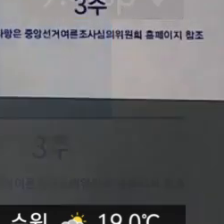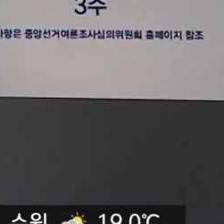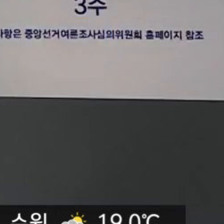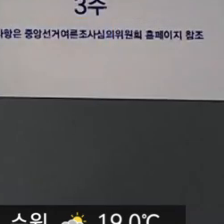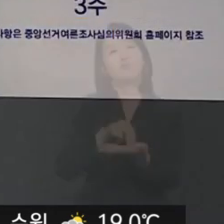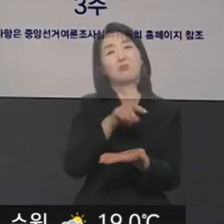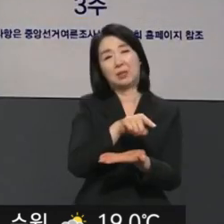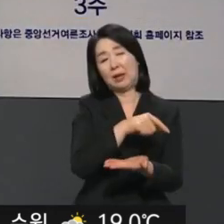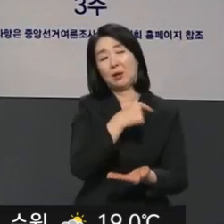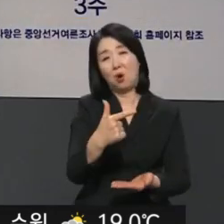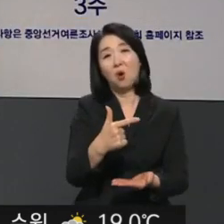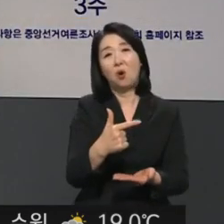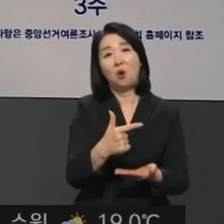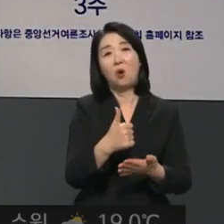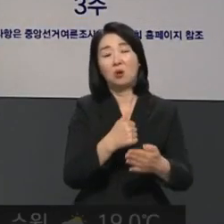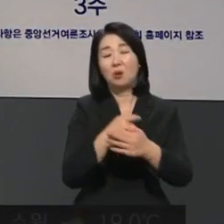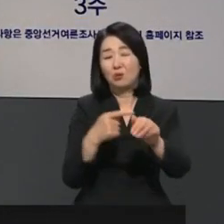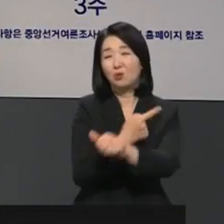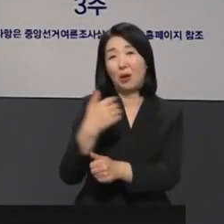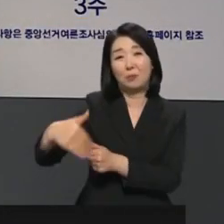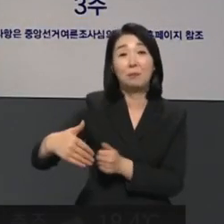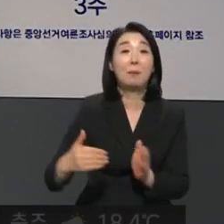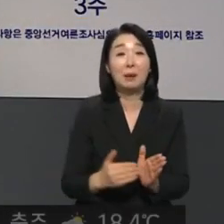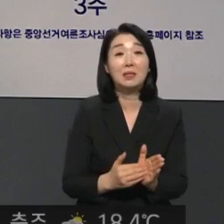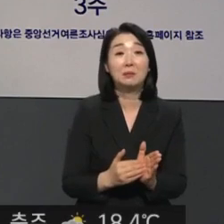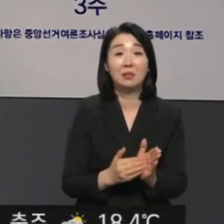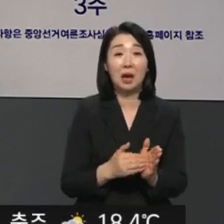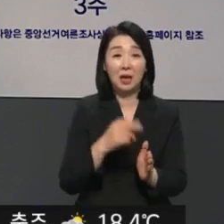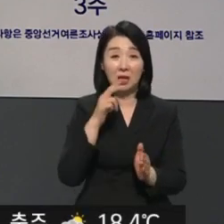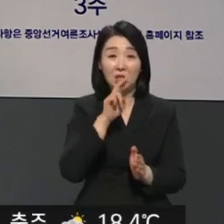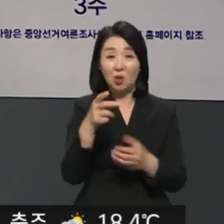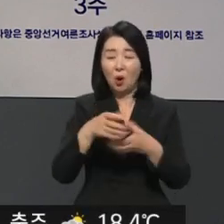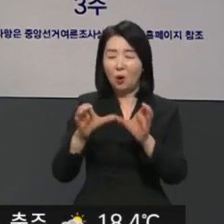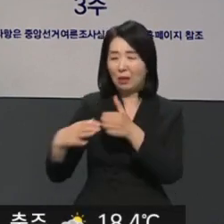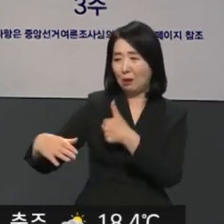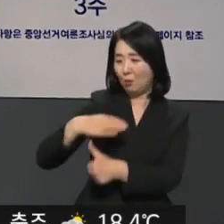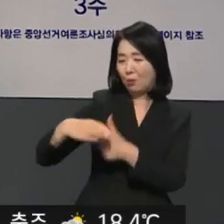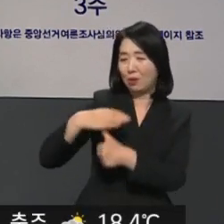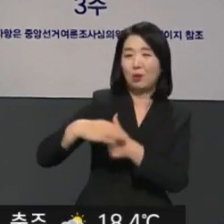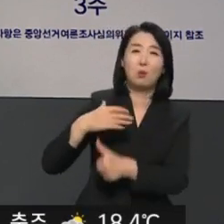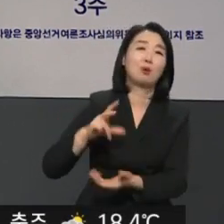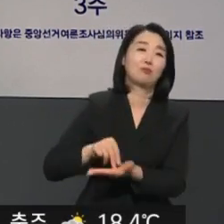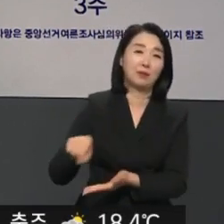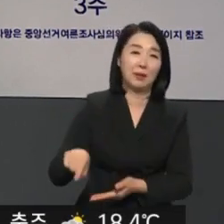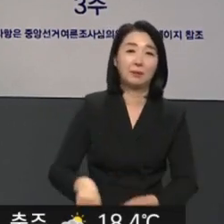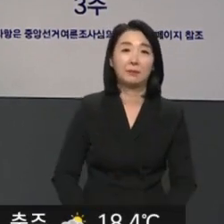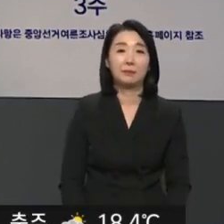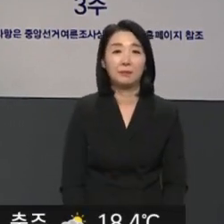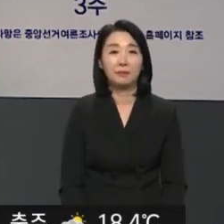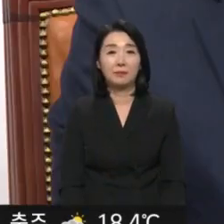말이 비명계로부터 나오고 있습니다. 이 부분은 여당의 공격의 빌미를 주고 있기도 하죠.